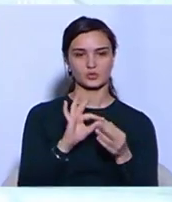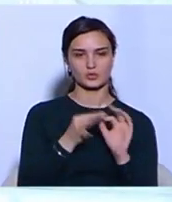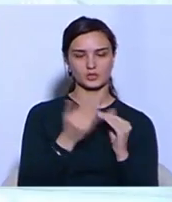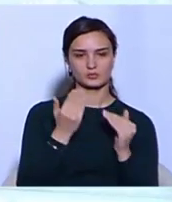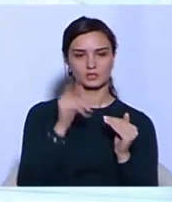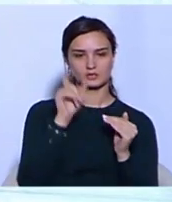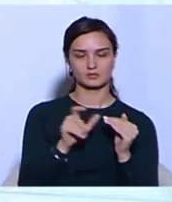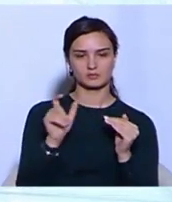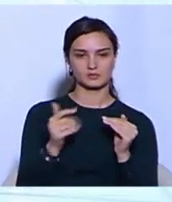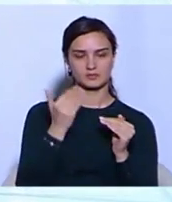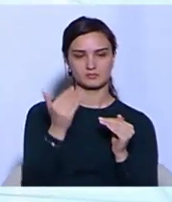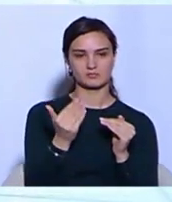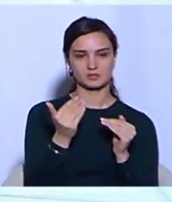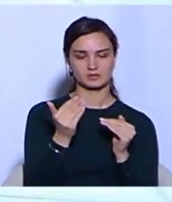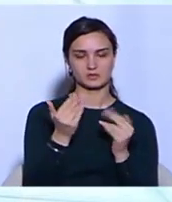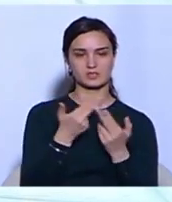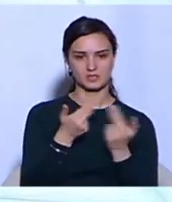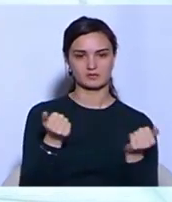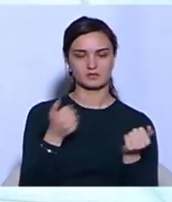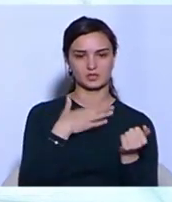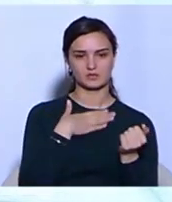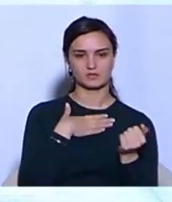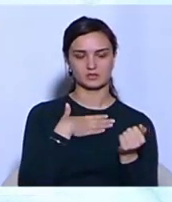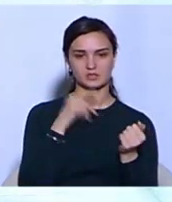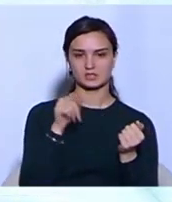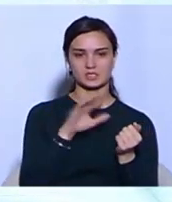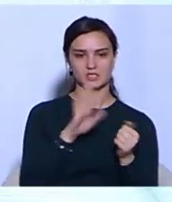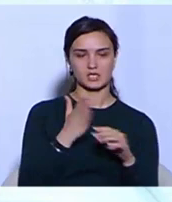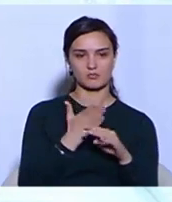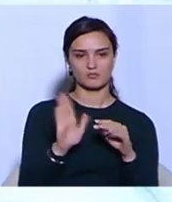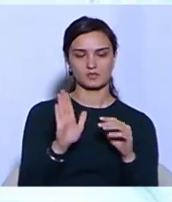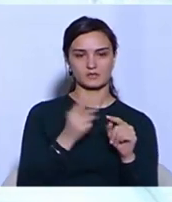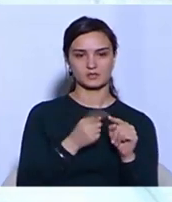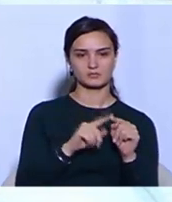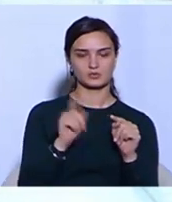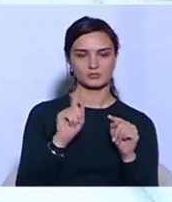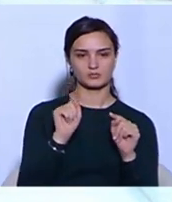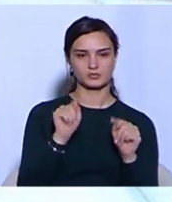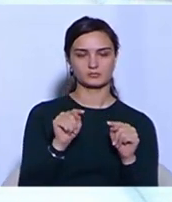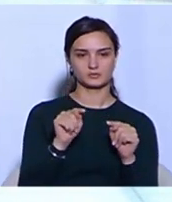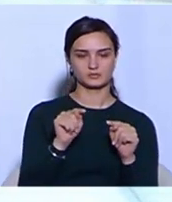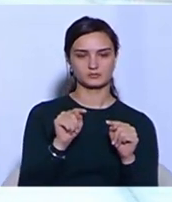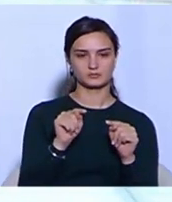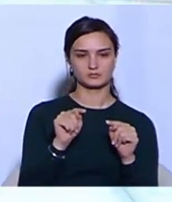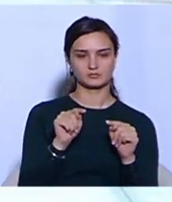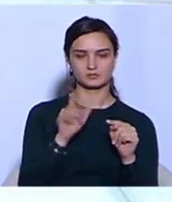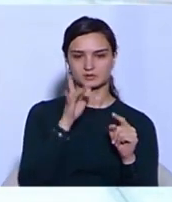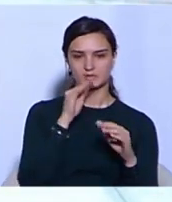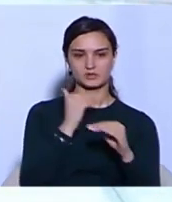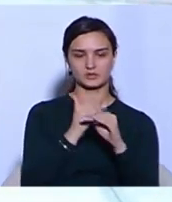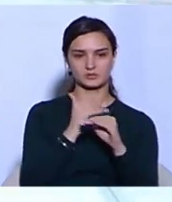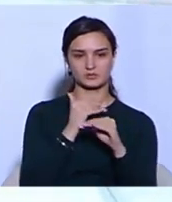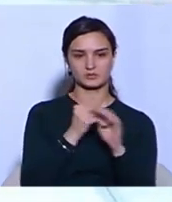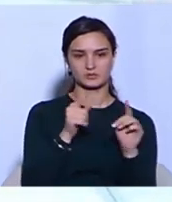კონკრეტული ადამიანის მიმართ. რას ეკვირველია ჩვენ ის არ გამოვყავით იმიტომ, რომ